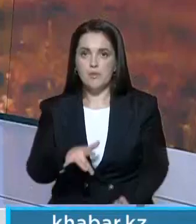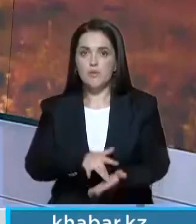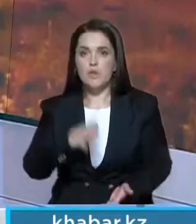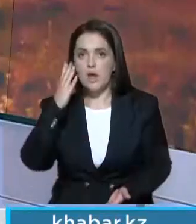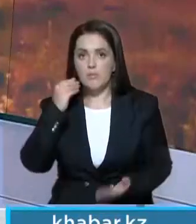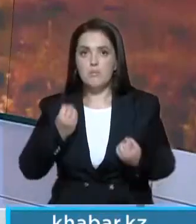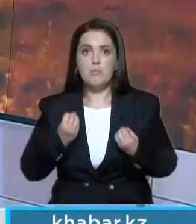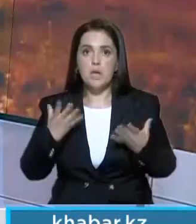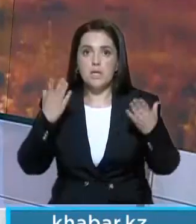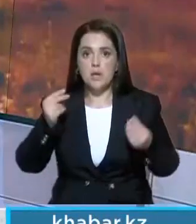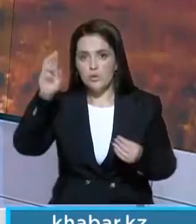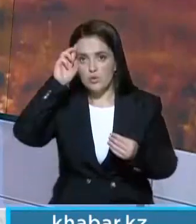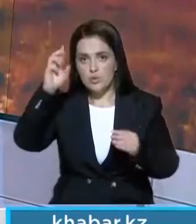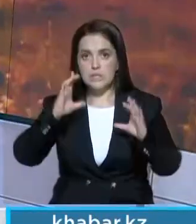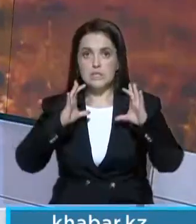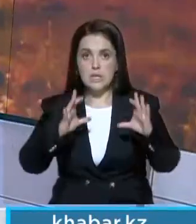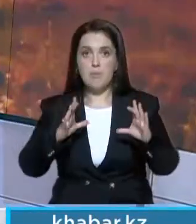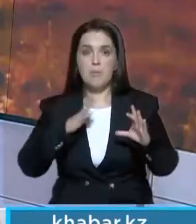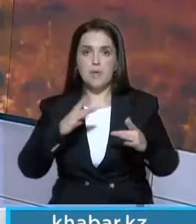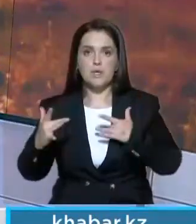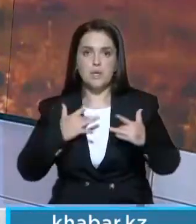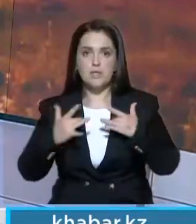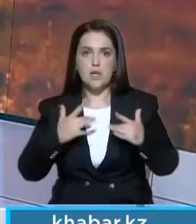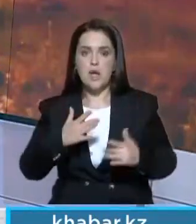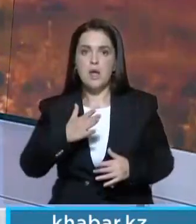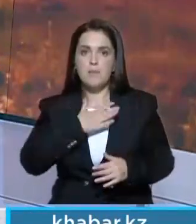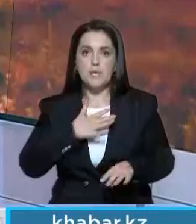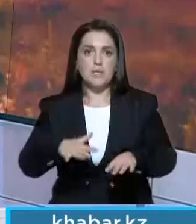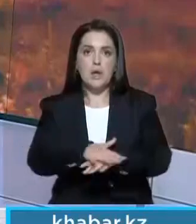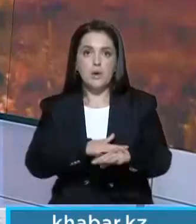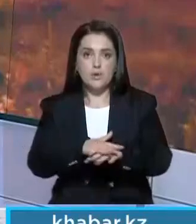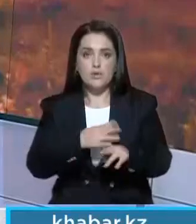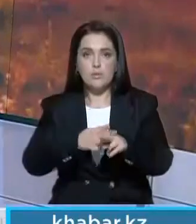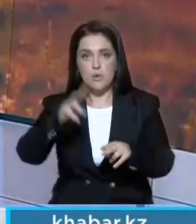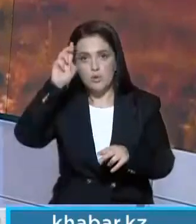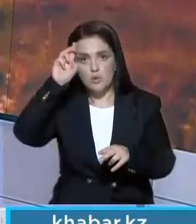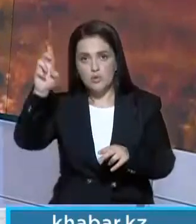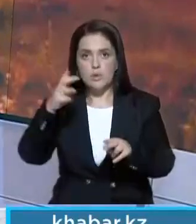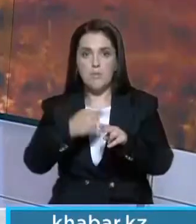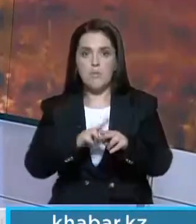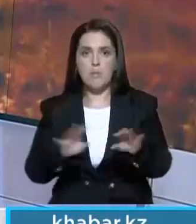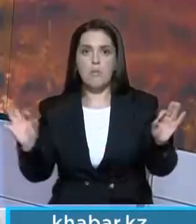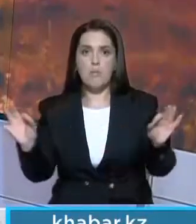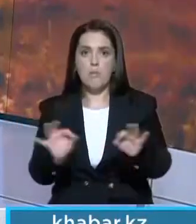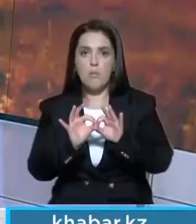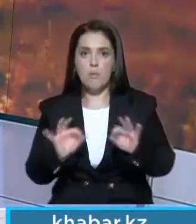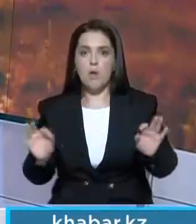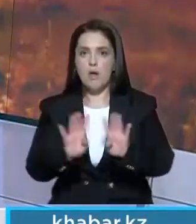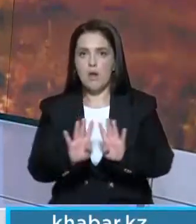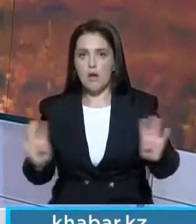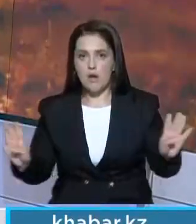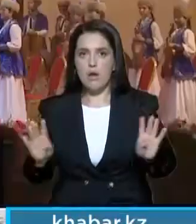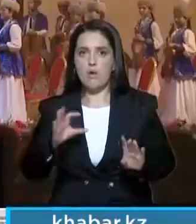В Алматы в рамках празднования Дня государственных символов прошел концерт «Менен Елем» в исполнении Государственного академического фольклорно-этнографического